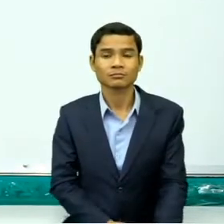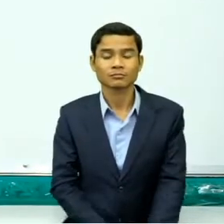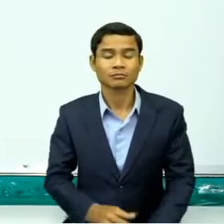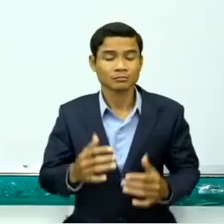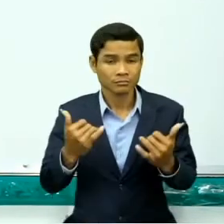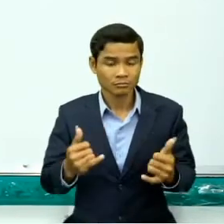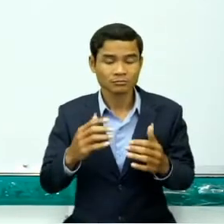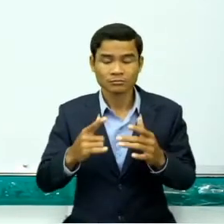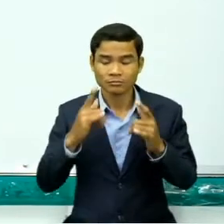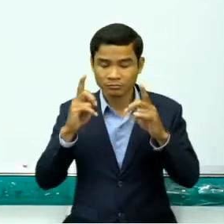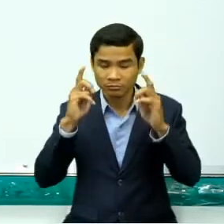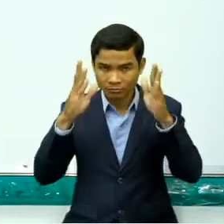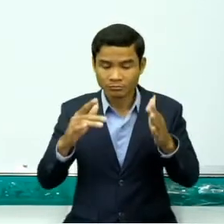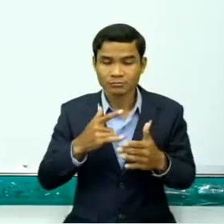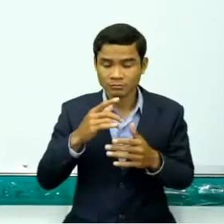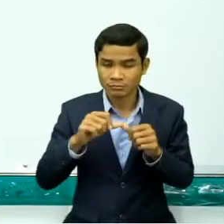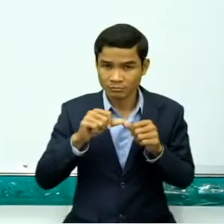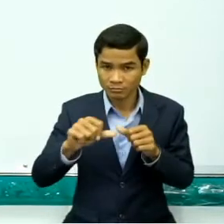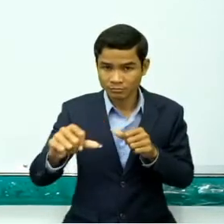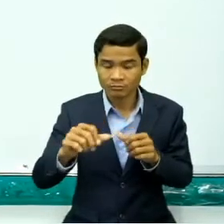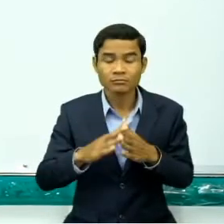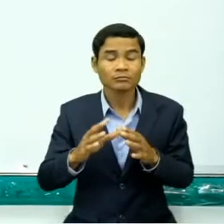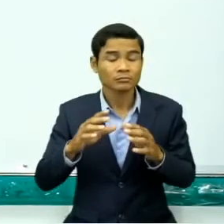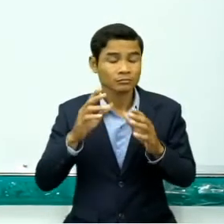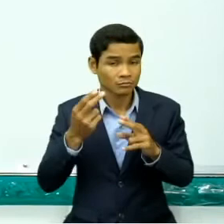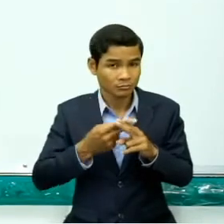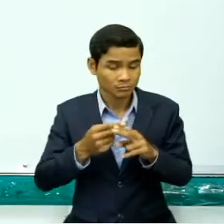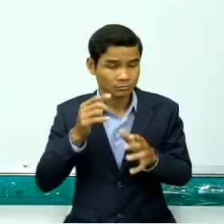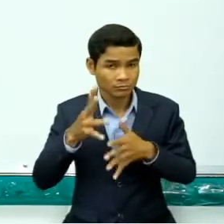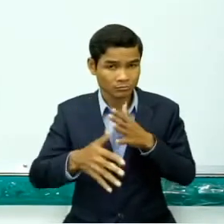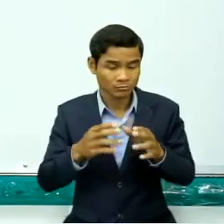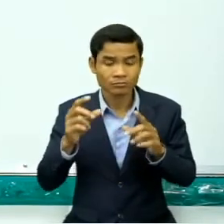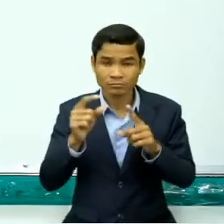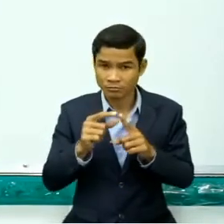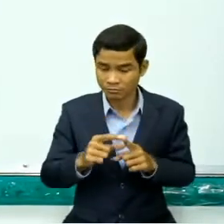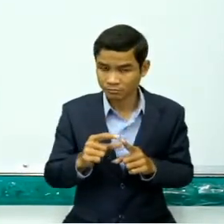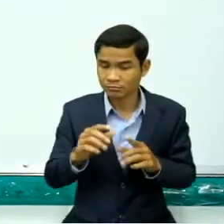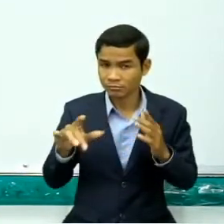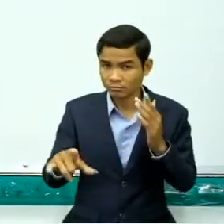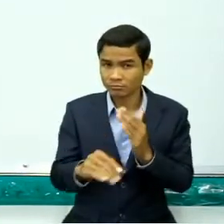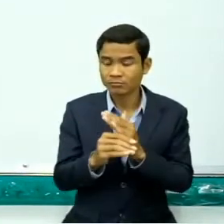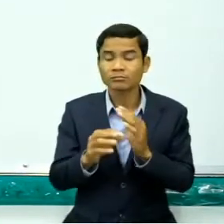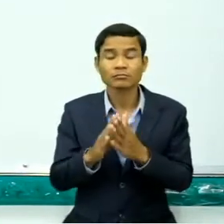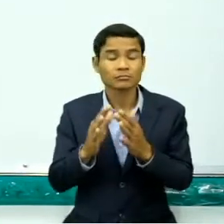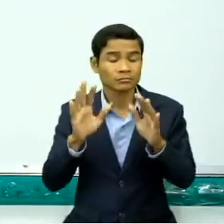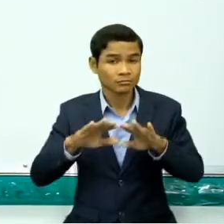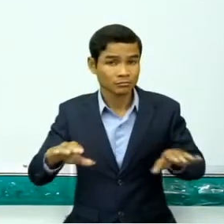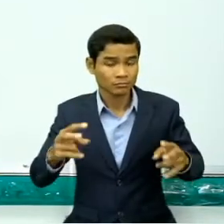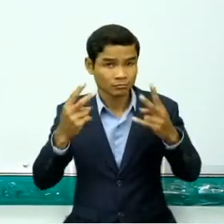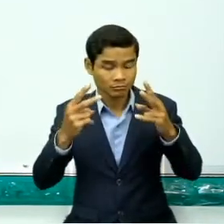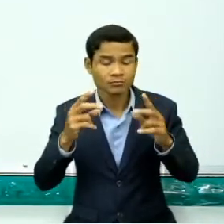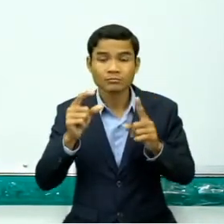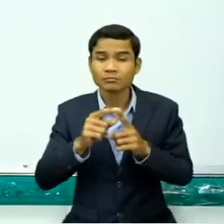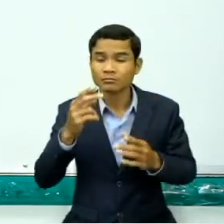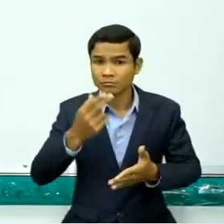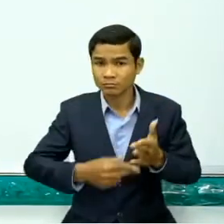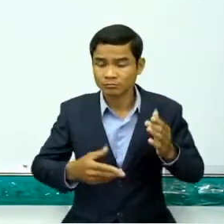con. Từ vật hát an tiện bình thaym tiết ná. Chà. Con chạm mớ ta nè cổ mình bị ở vầy khá.